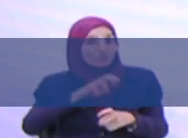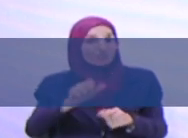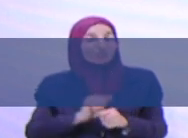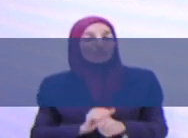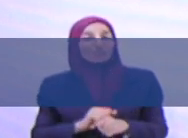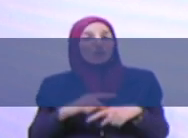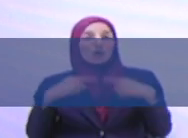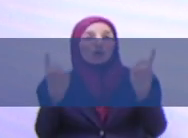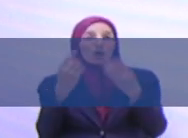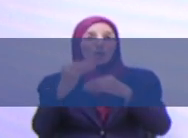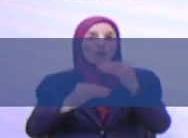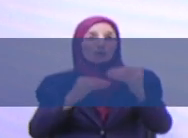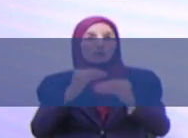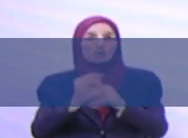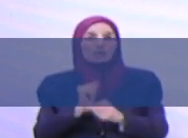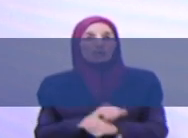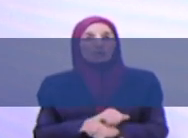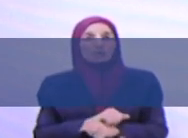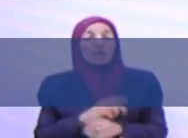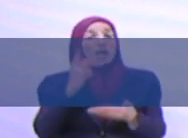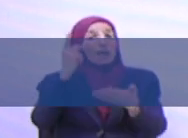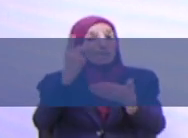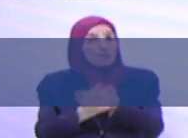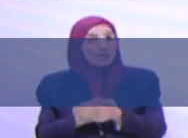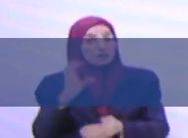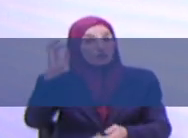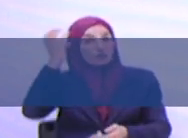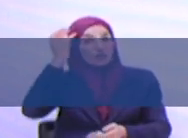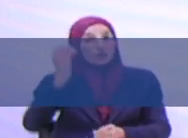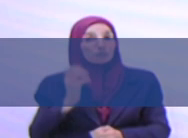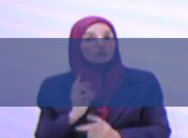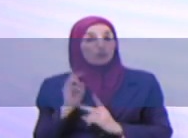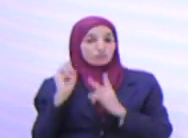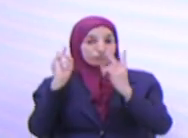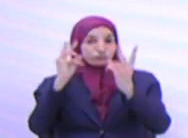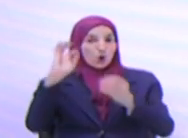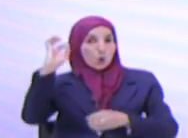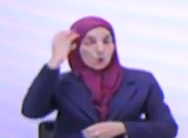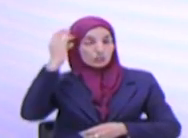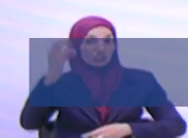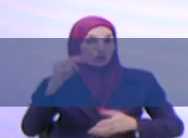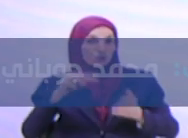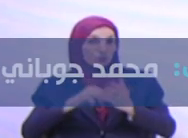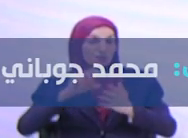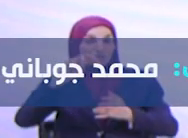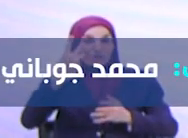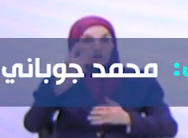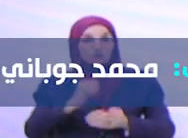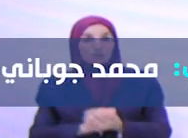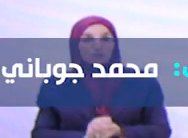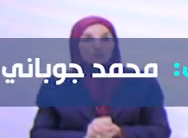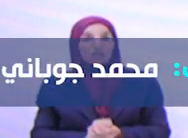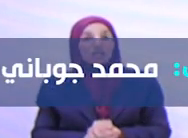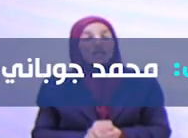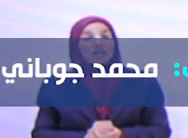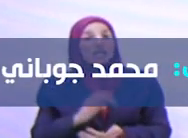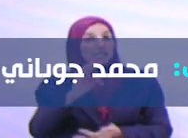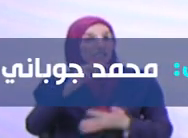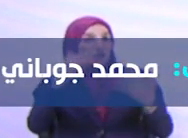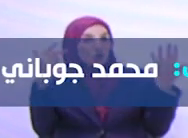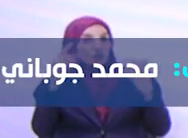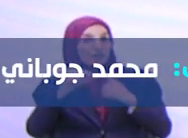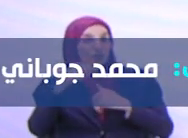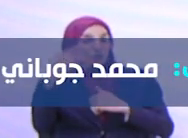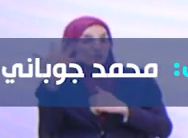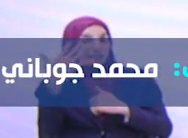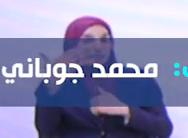العالمي. فدفعت الدولة على سبيل المثال إلى غاية أوت 22 ما مقداره 58.5